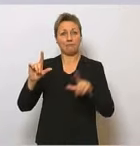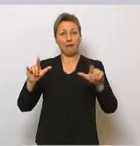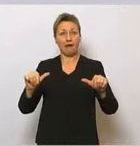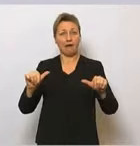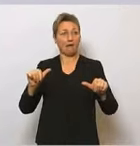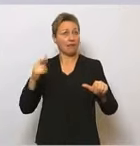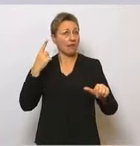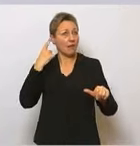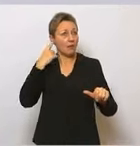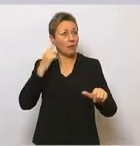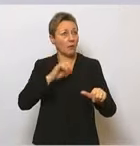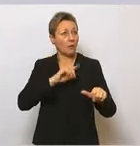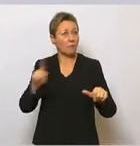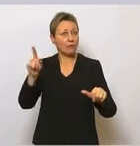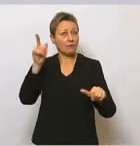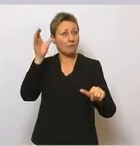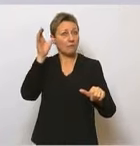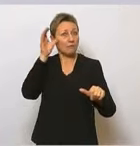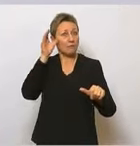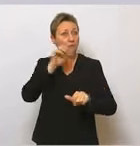Non, OK, sorry. So,